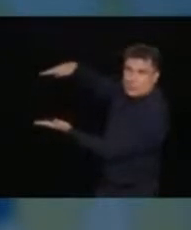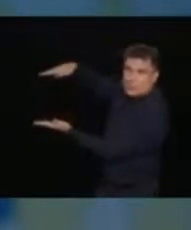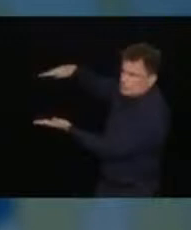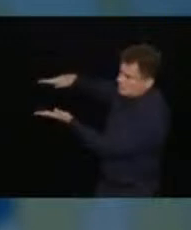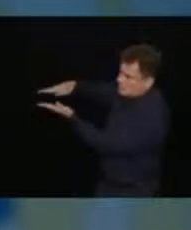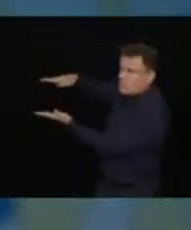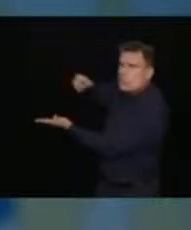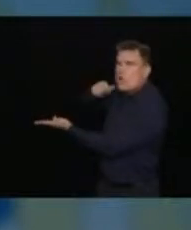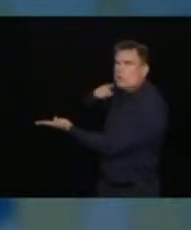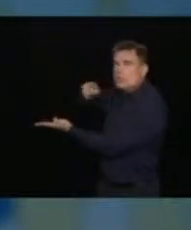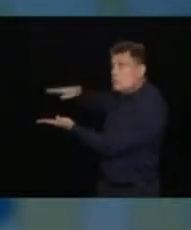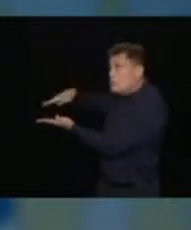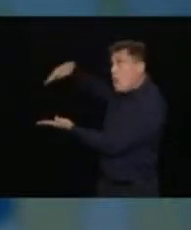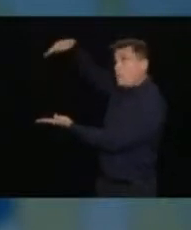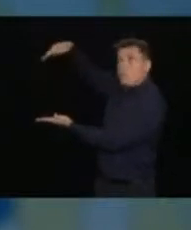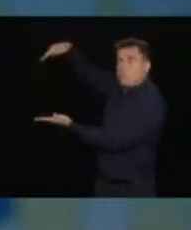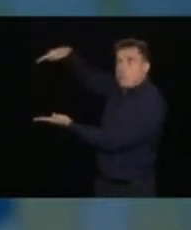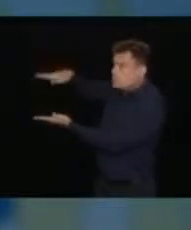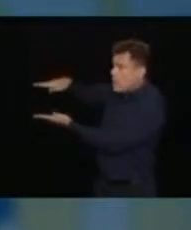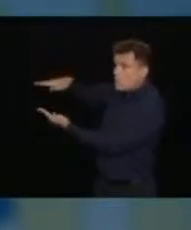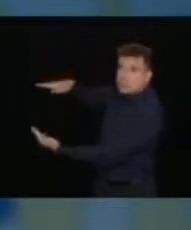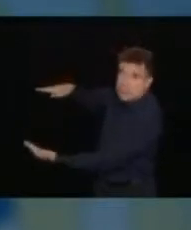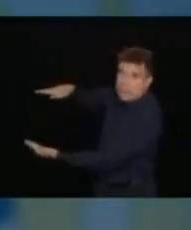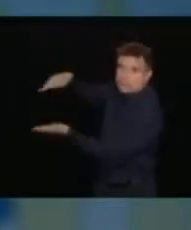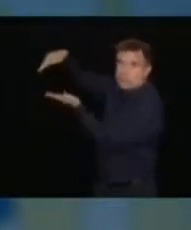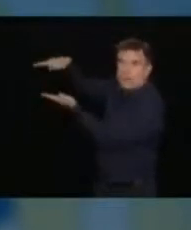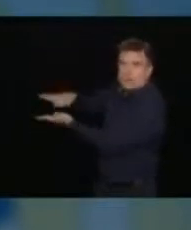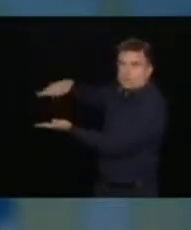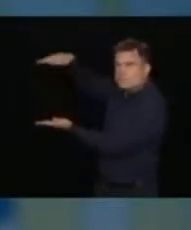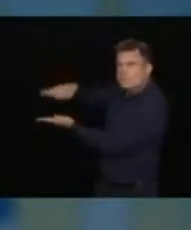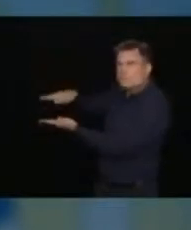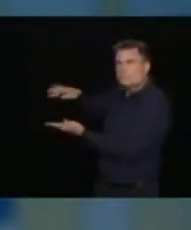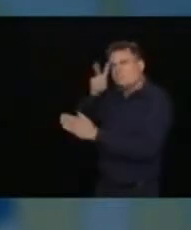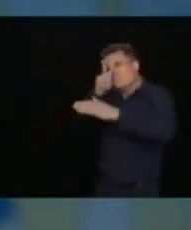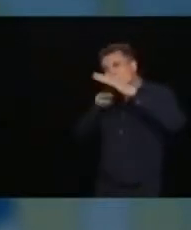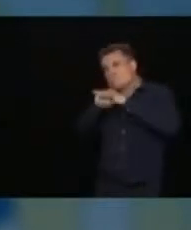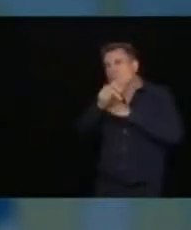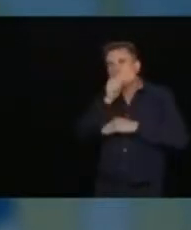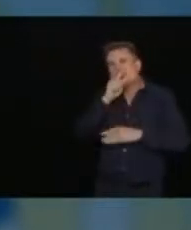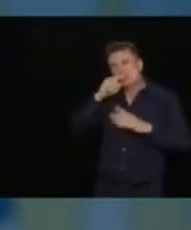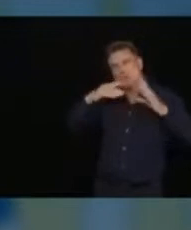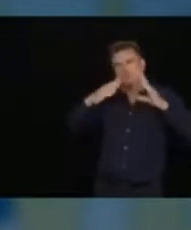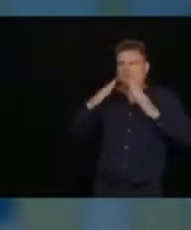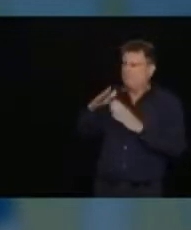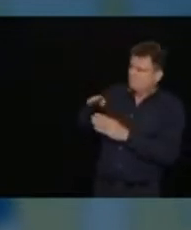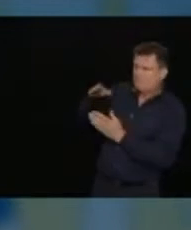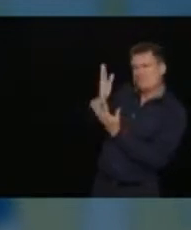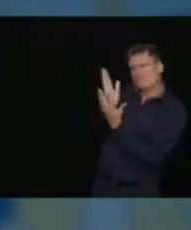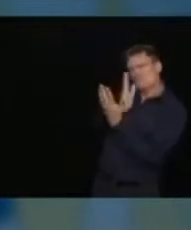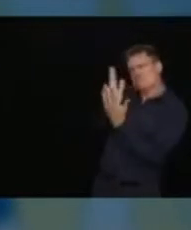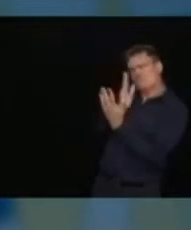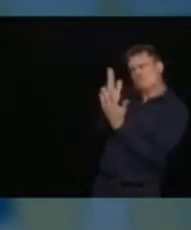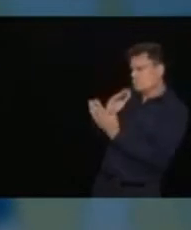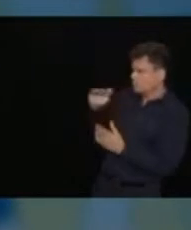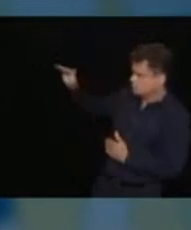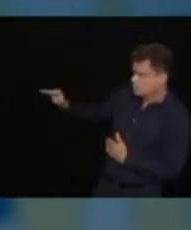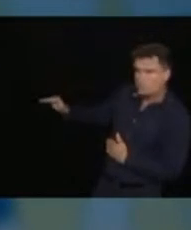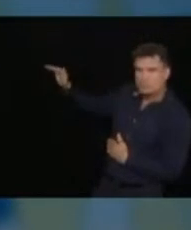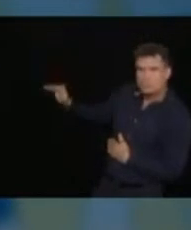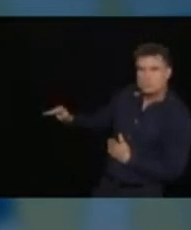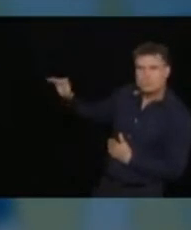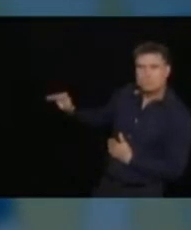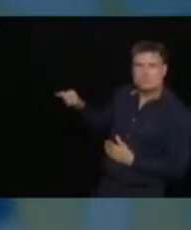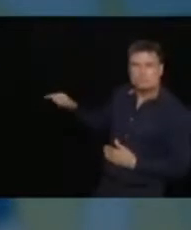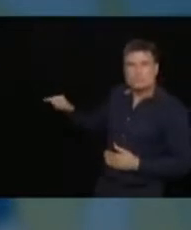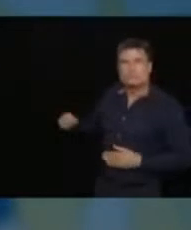表明在曲线的高和低上。 So how many people we transmit this virus to if we're infected, and we can see